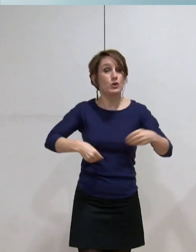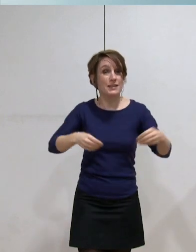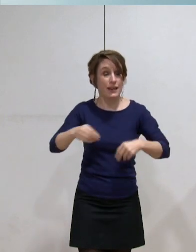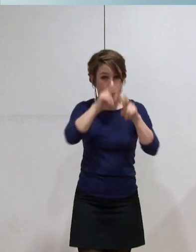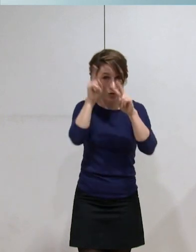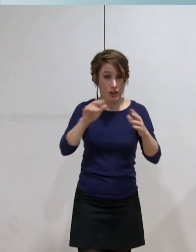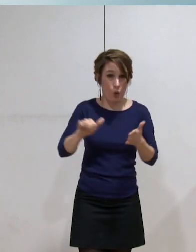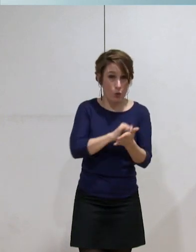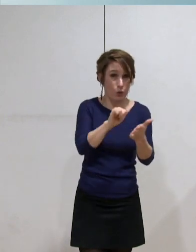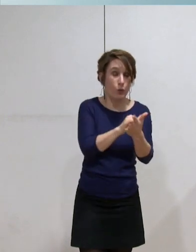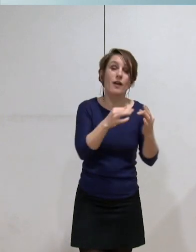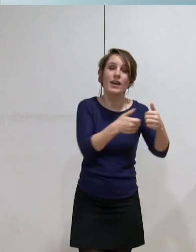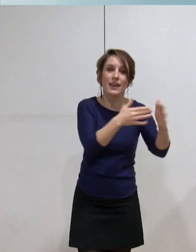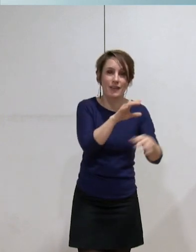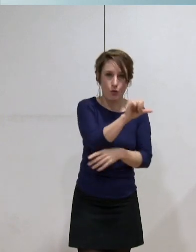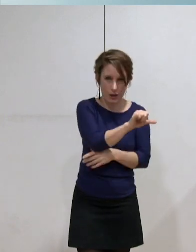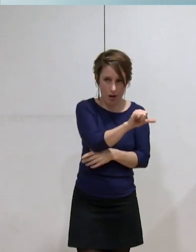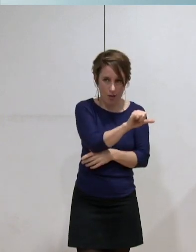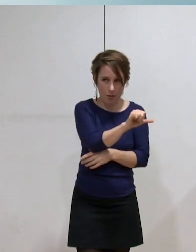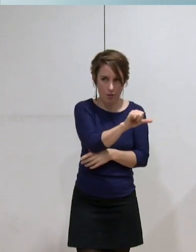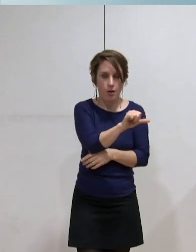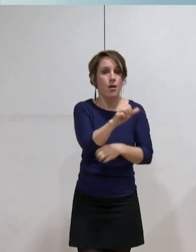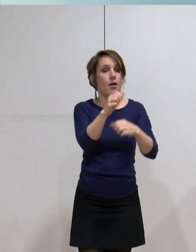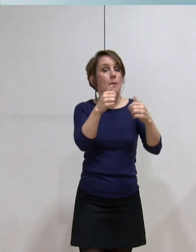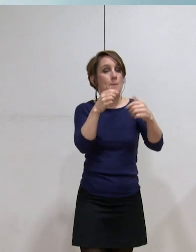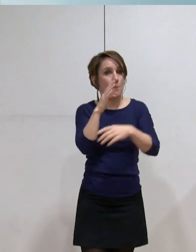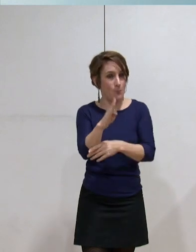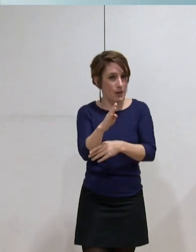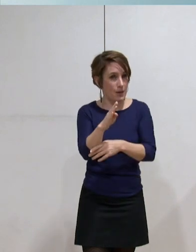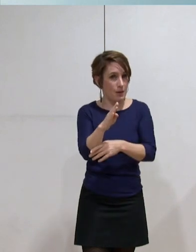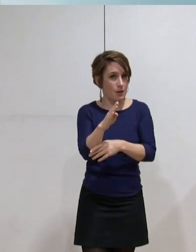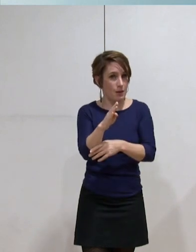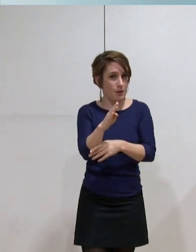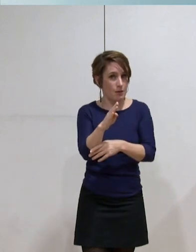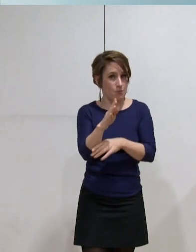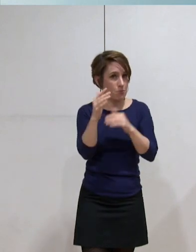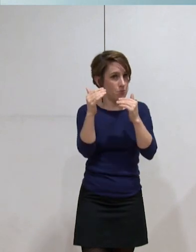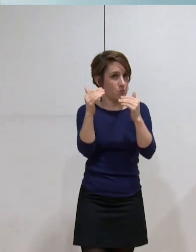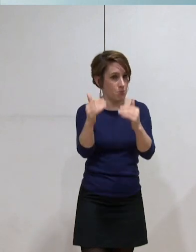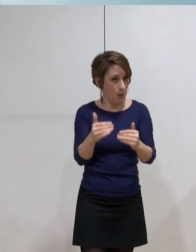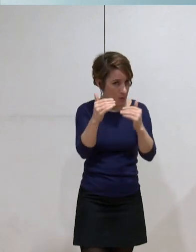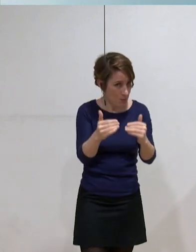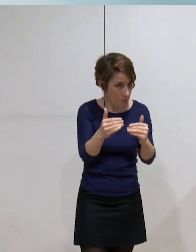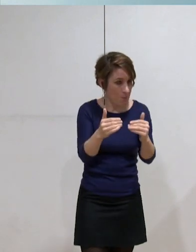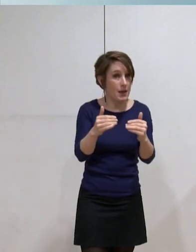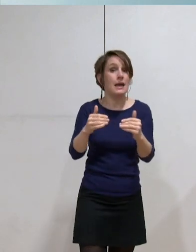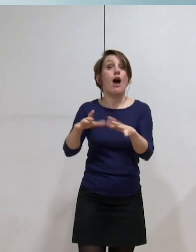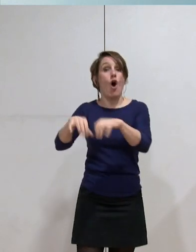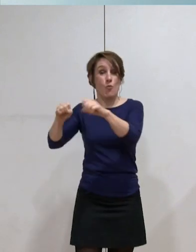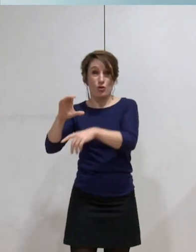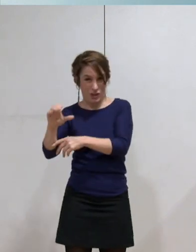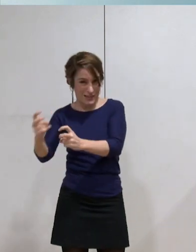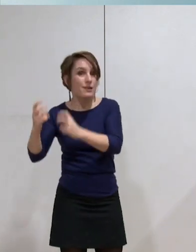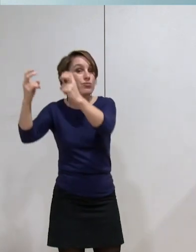catégories A euh un nombre identique de de B et en fait donc un nombre supérieur de recrutement de catégorie